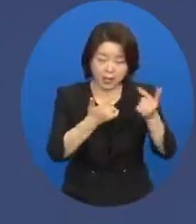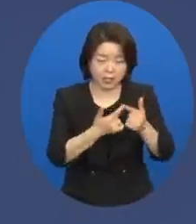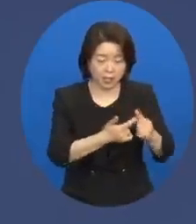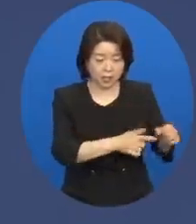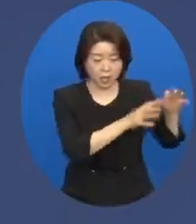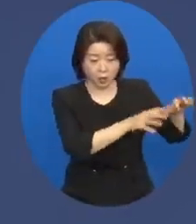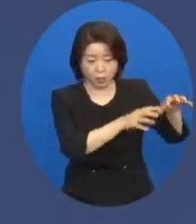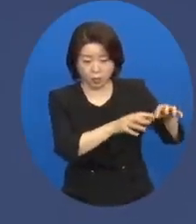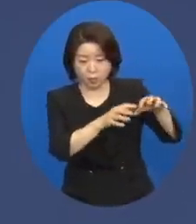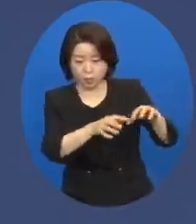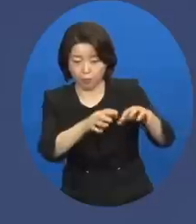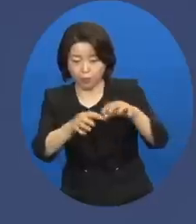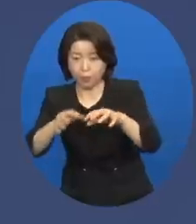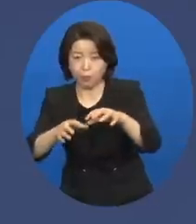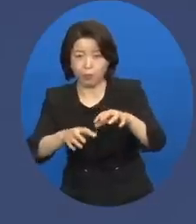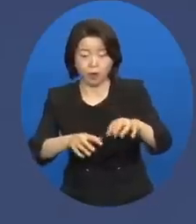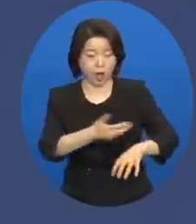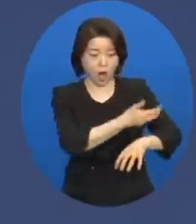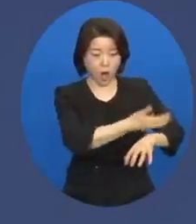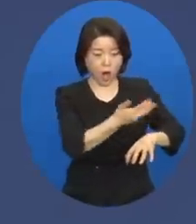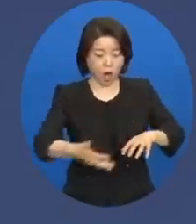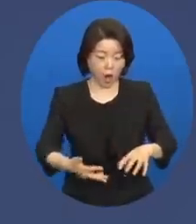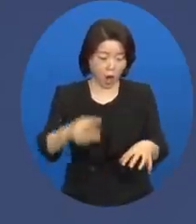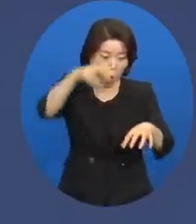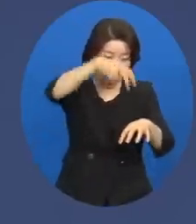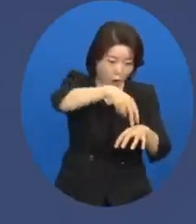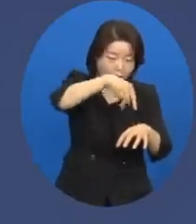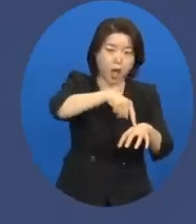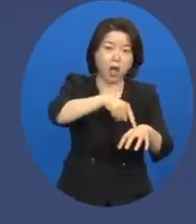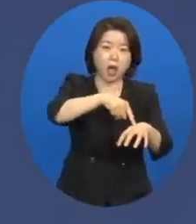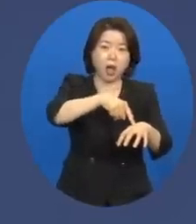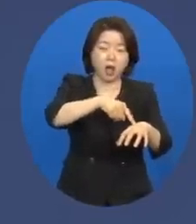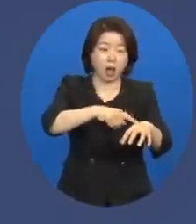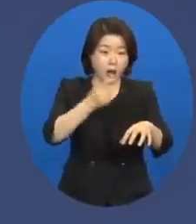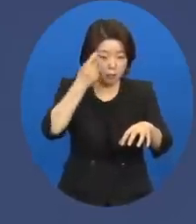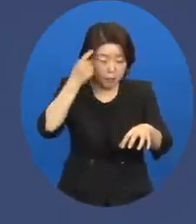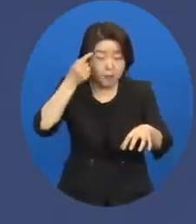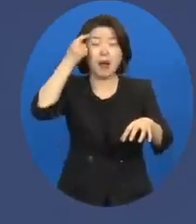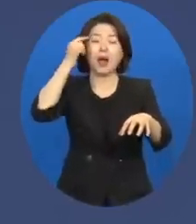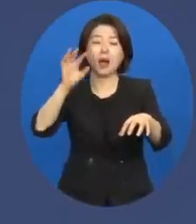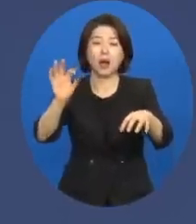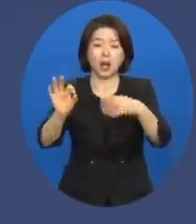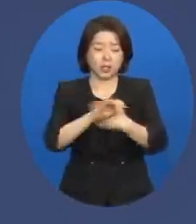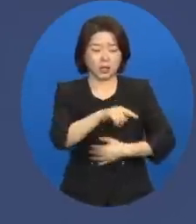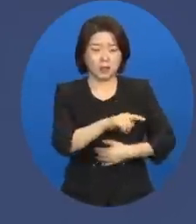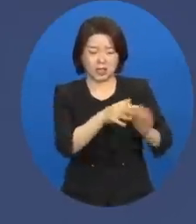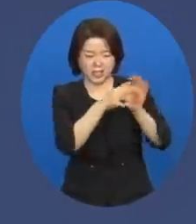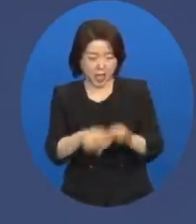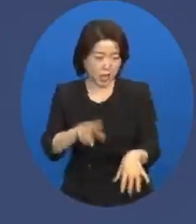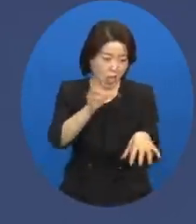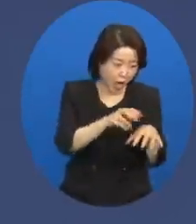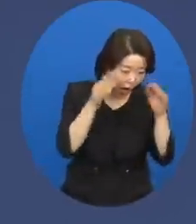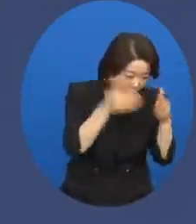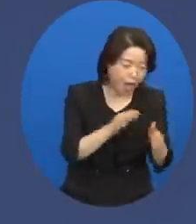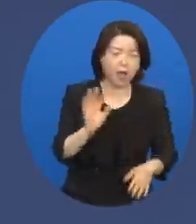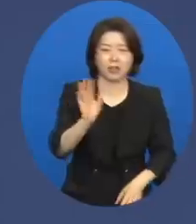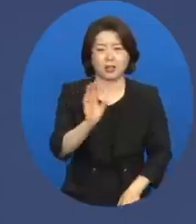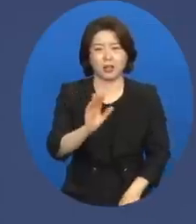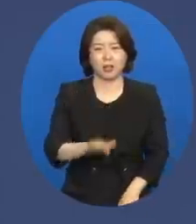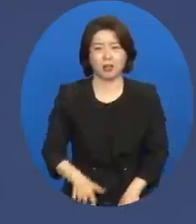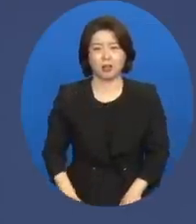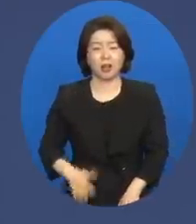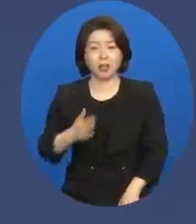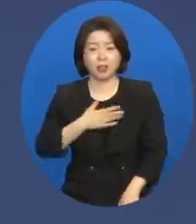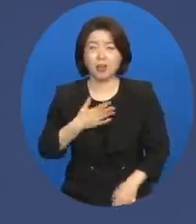흘러 떠내려가고 있는 얼음덩이 있다는 사실을 생각했더라면 그런 짓은 하지 않았을 것이고 본인은